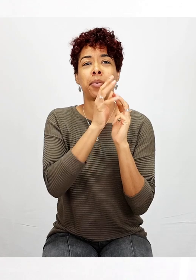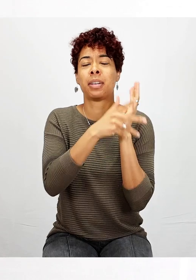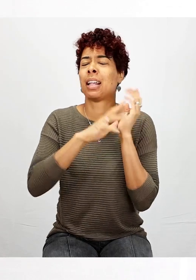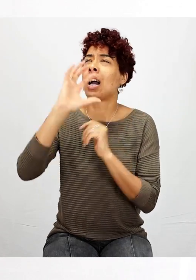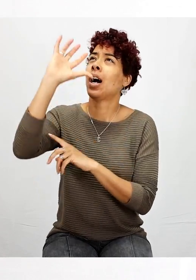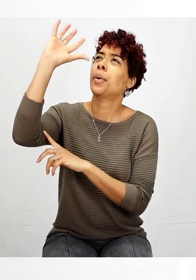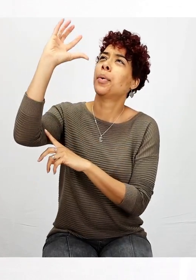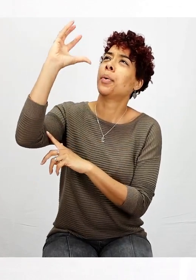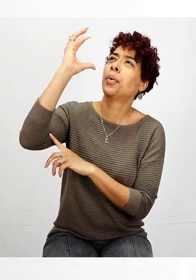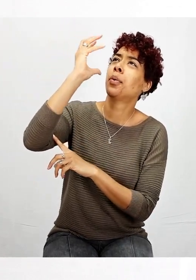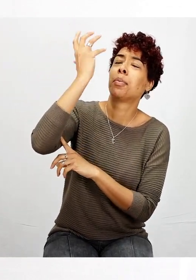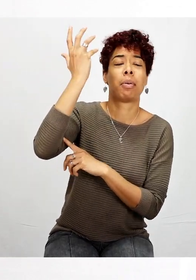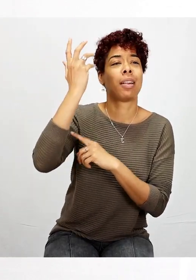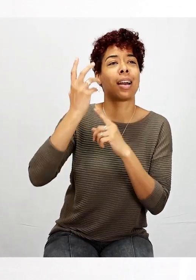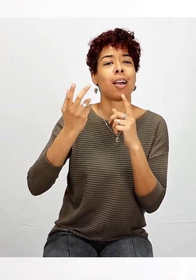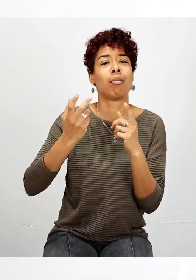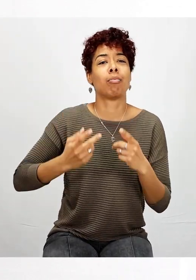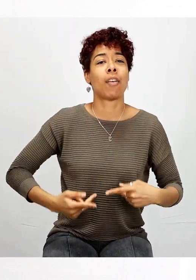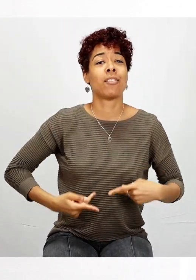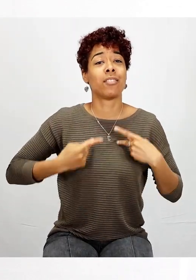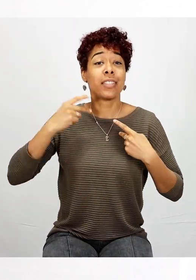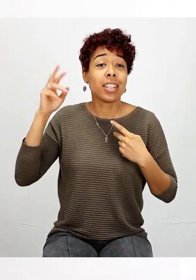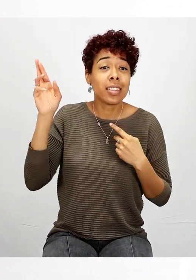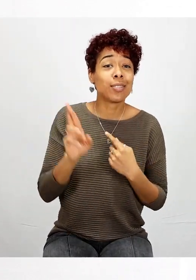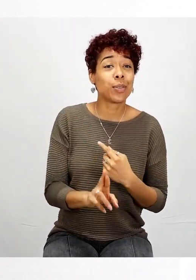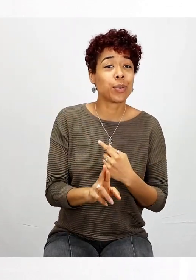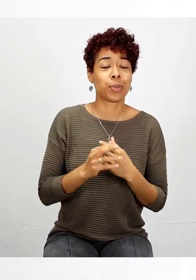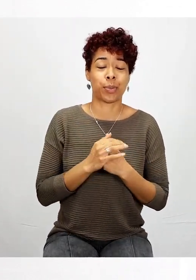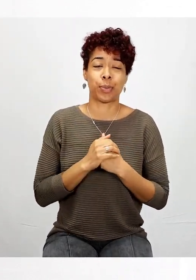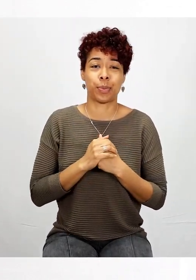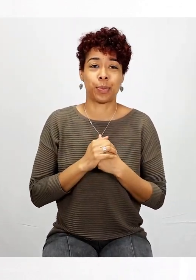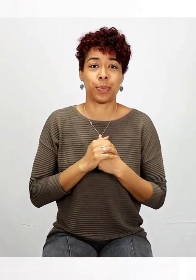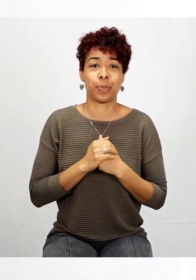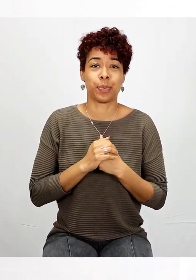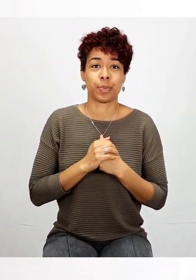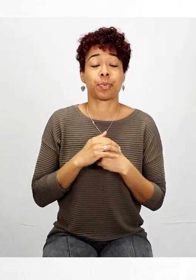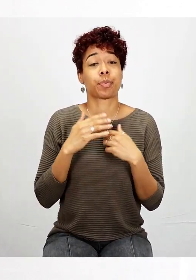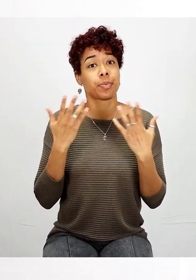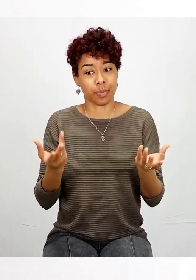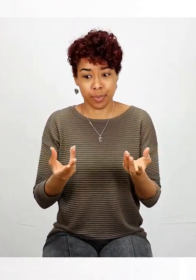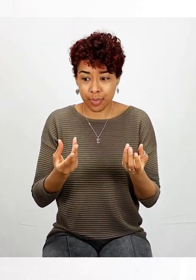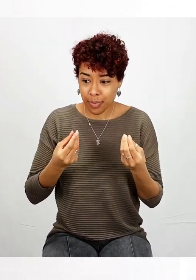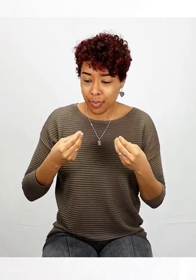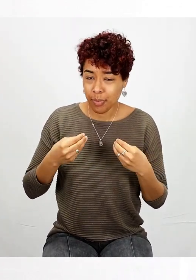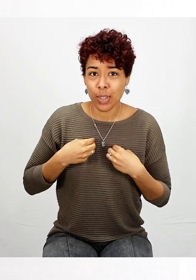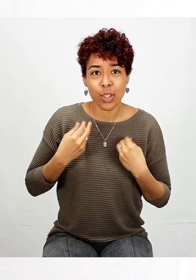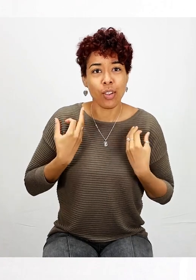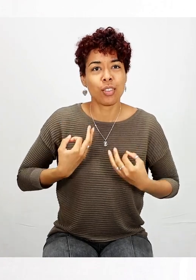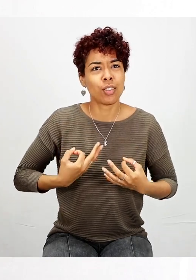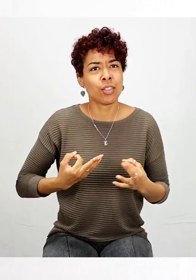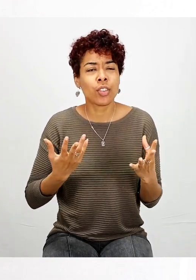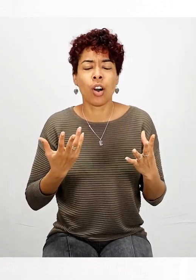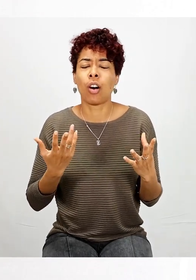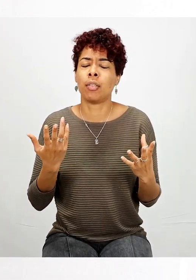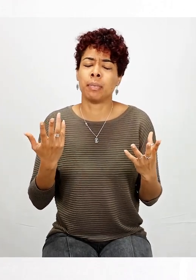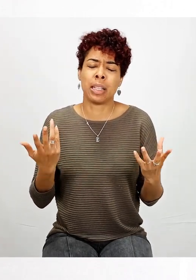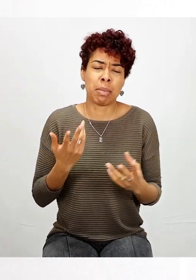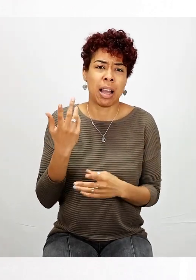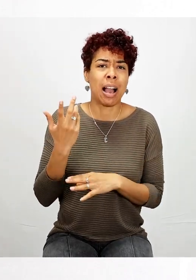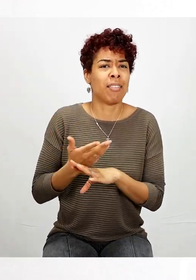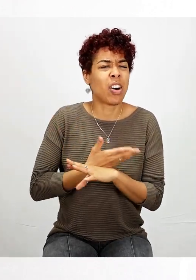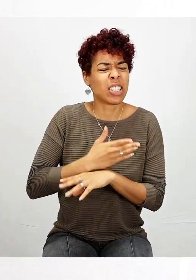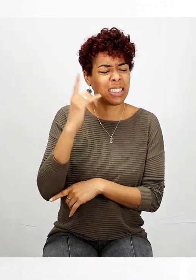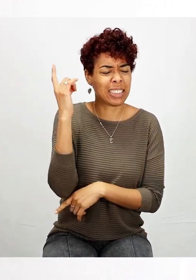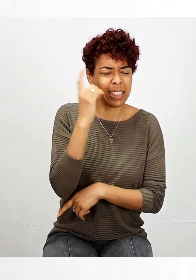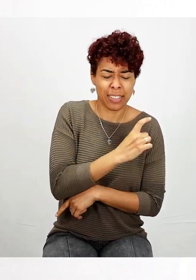viennent, etc. La vie reprend en fait. Et pour nous, c'est vraiment ce temps-là des fois où on est passé par un temps difficile